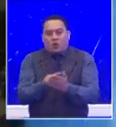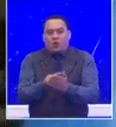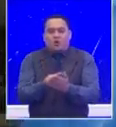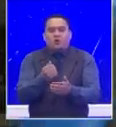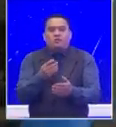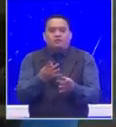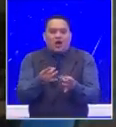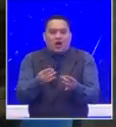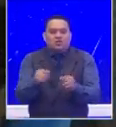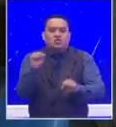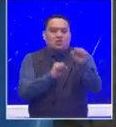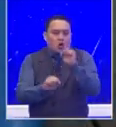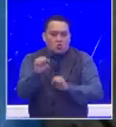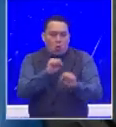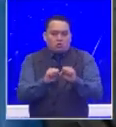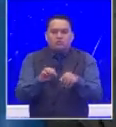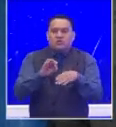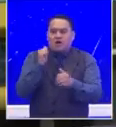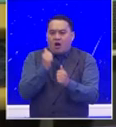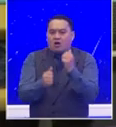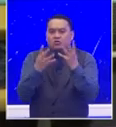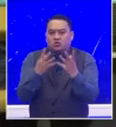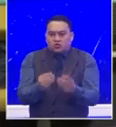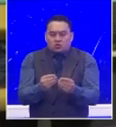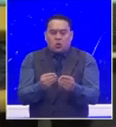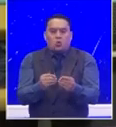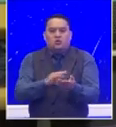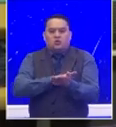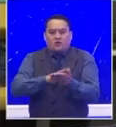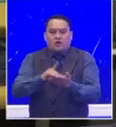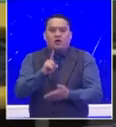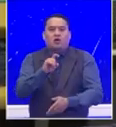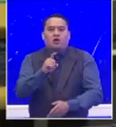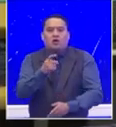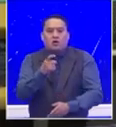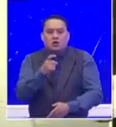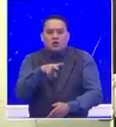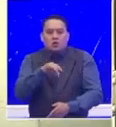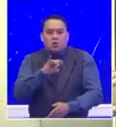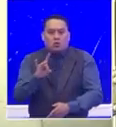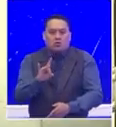ежедневной влажной уборки автотранспорта, он проходит ежедневную обработку концентрированным хлорсодержащим раствором.